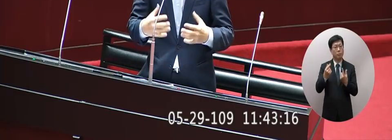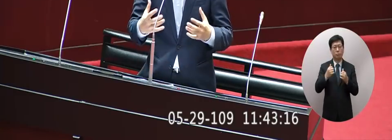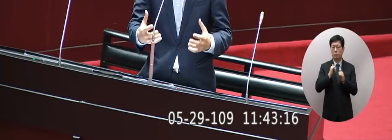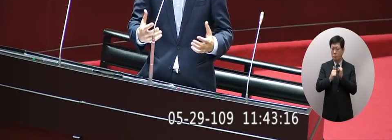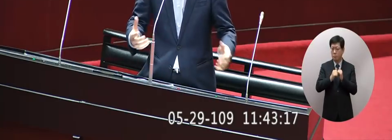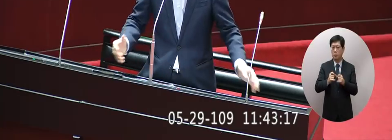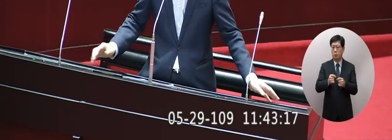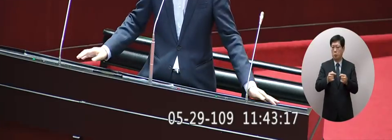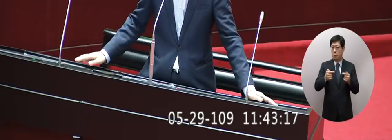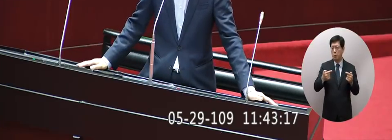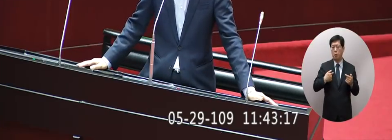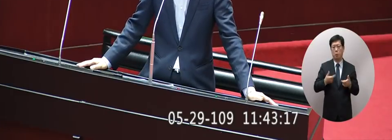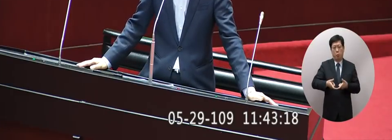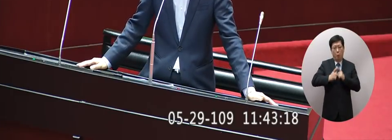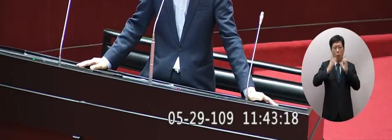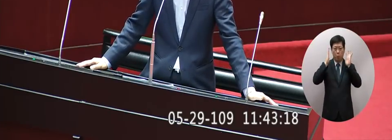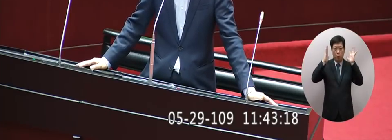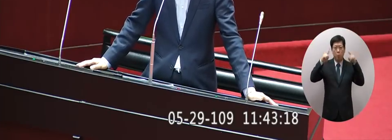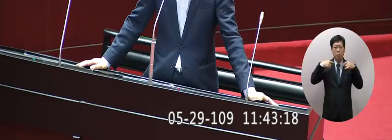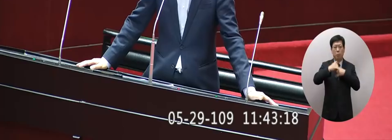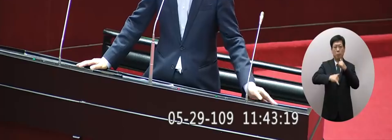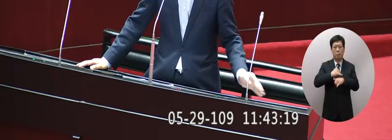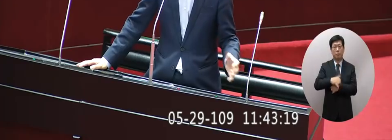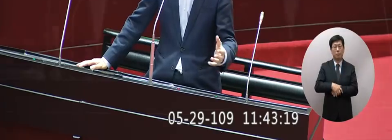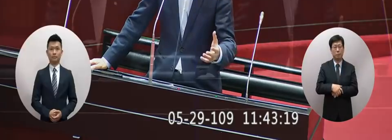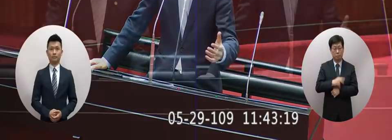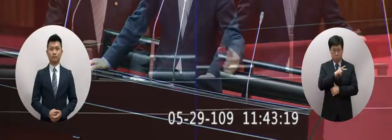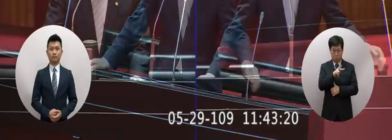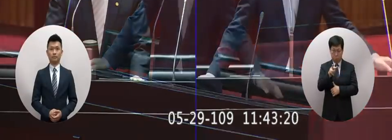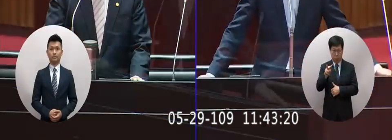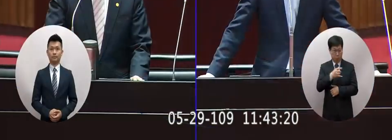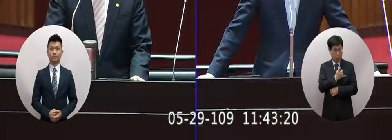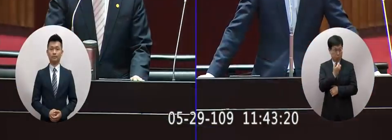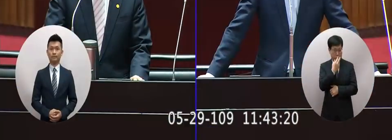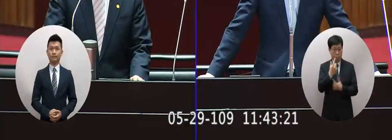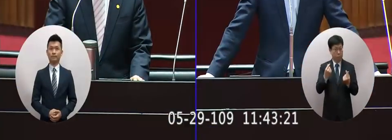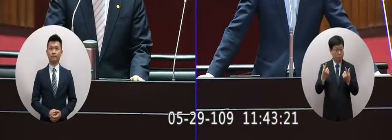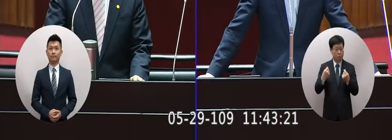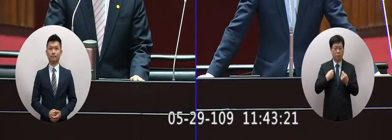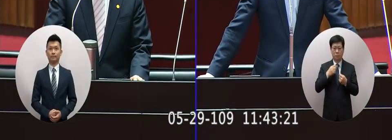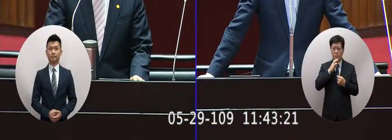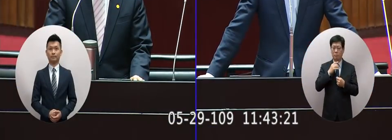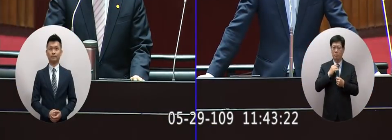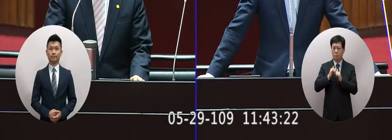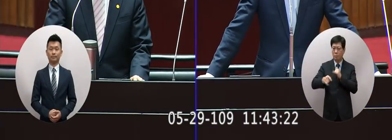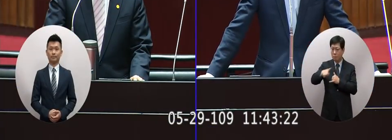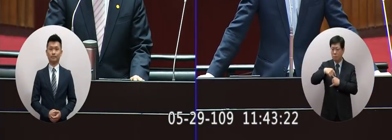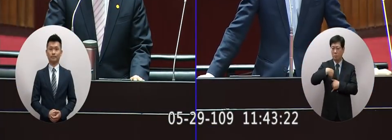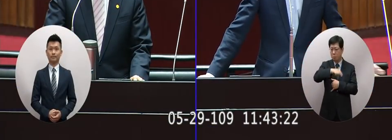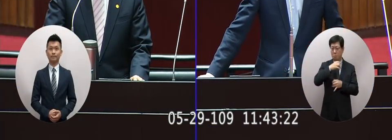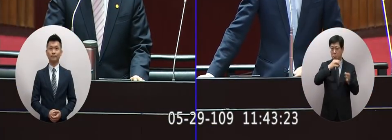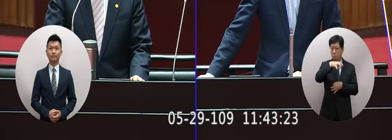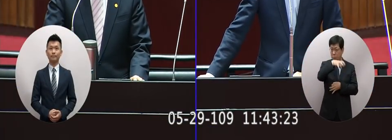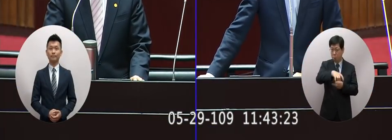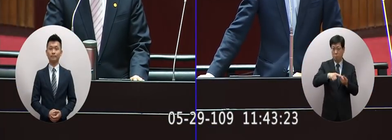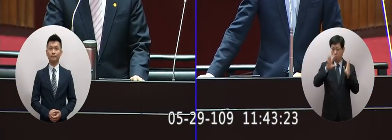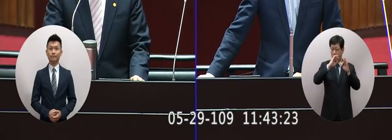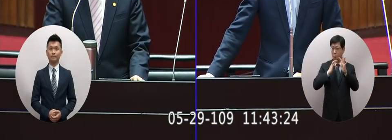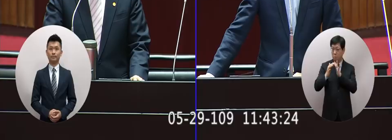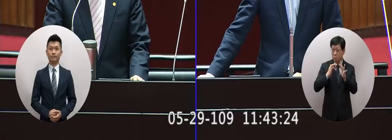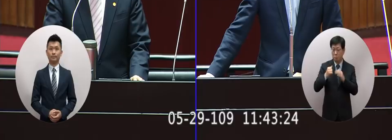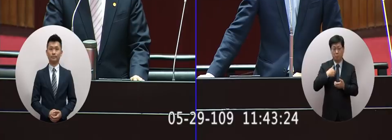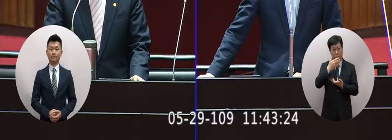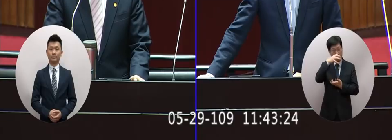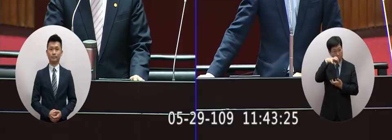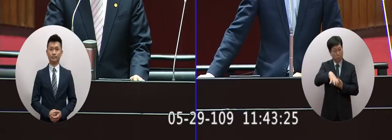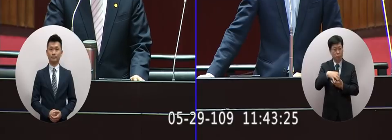民众也开始慢慢恢复正常的生活。我们看到周末民众也开始到商圈、夜市、